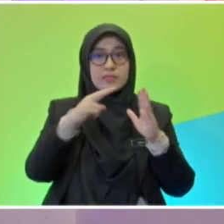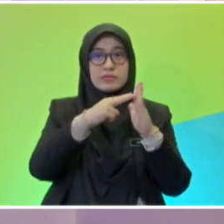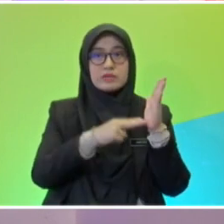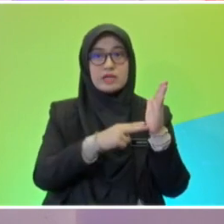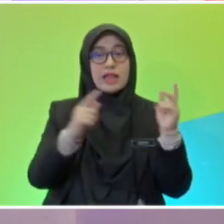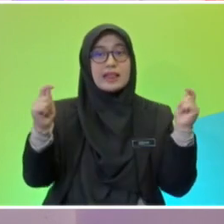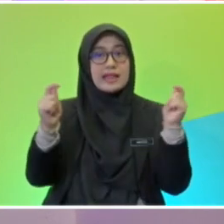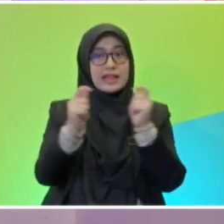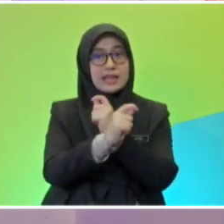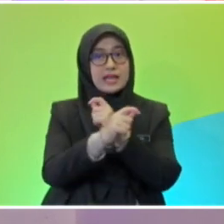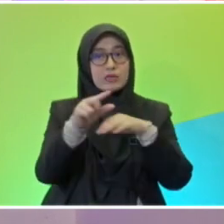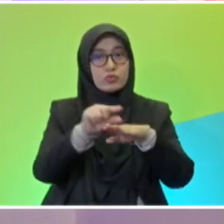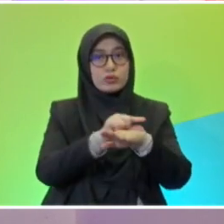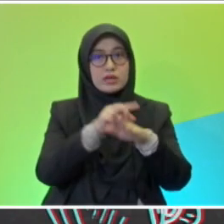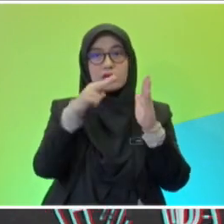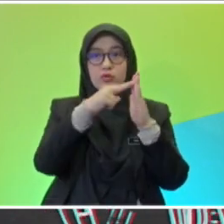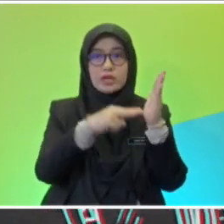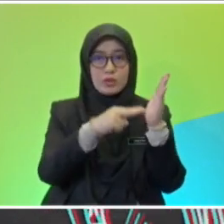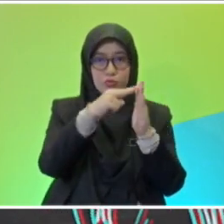nya oke